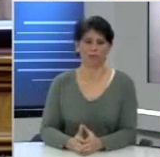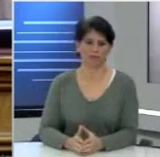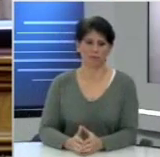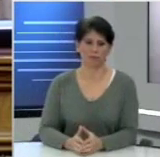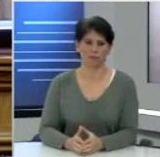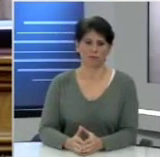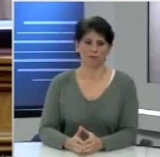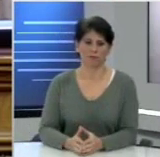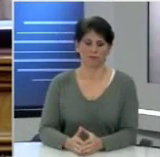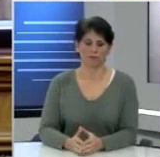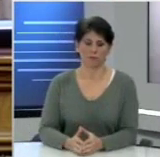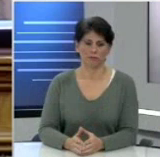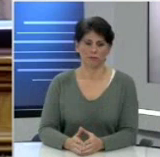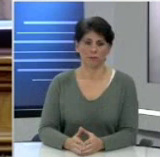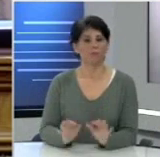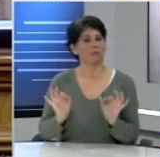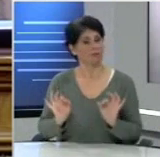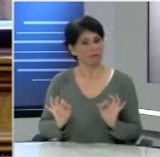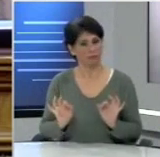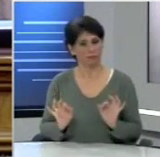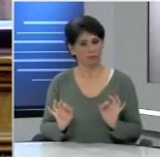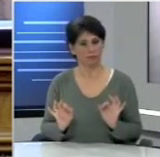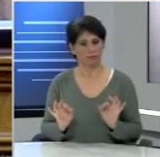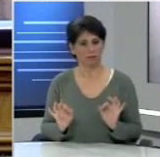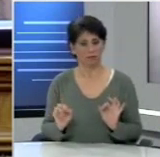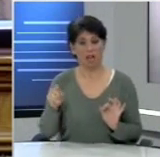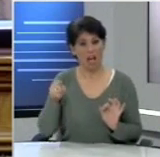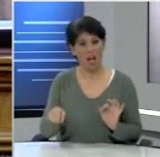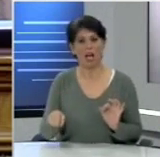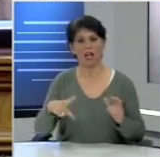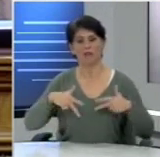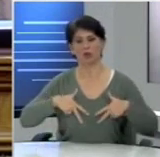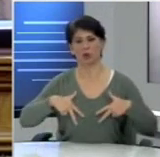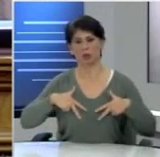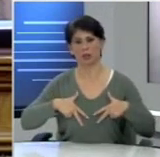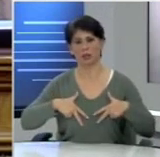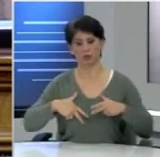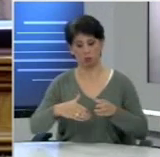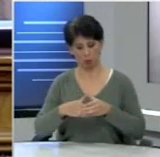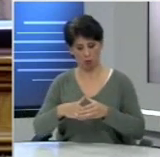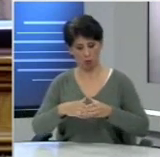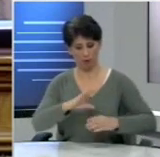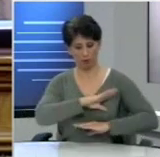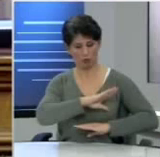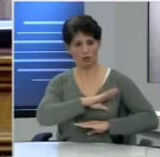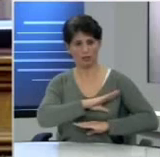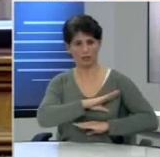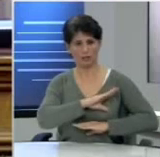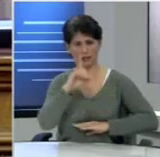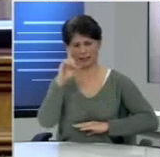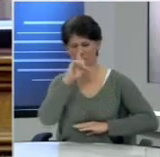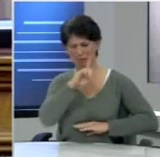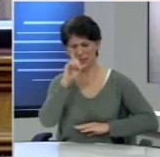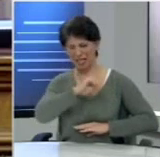Και βεβαίως αυτό το κράτος του κομματικού στρατού και της fake